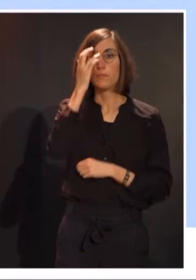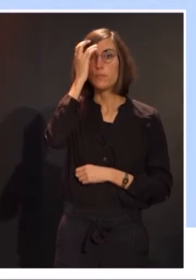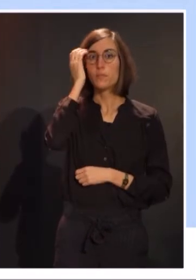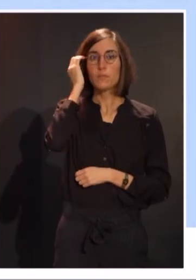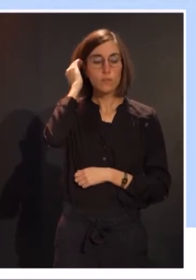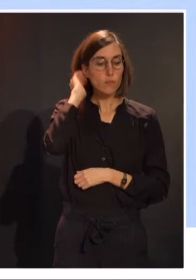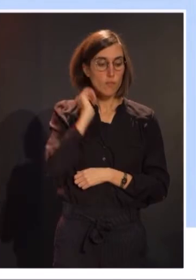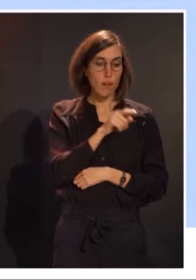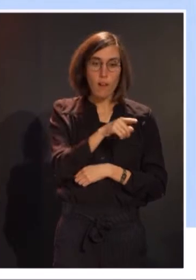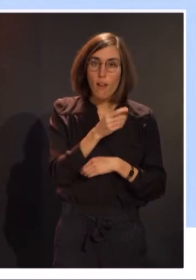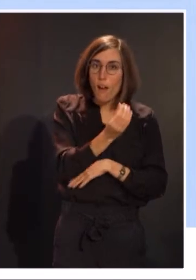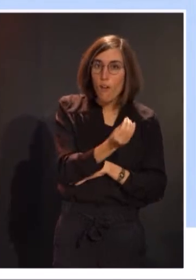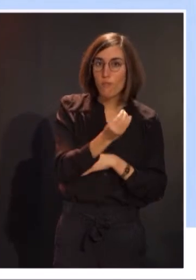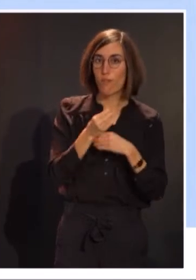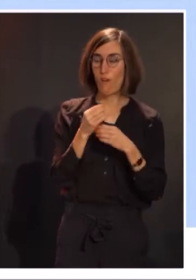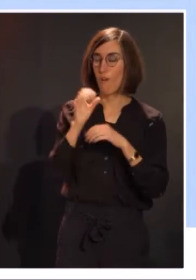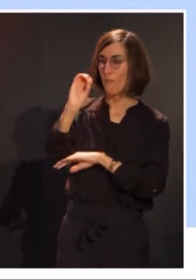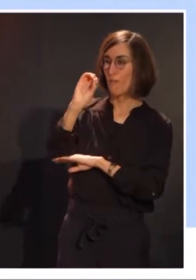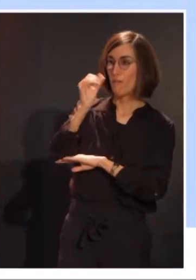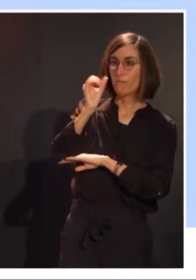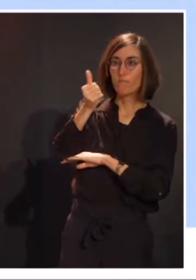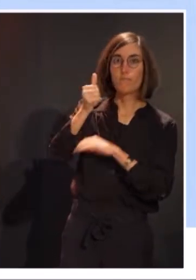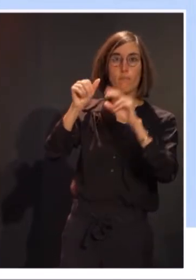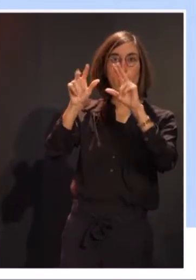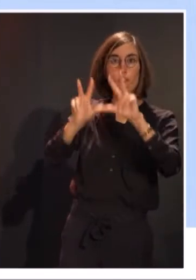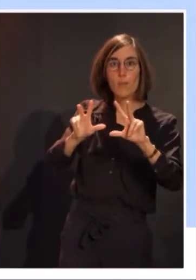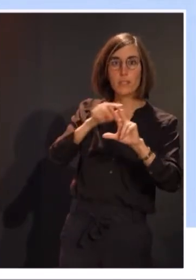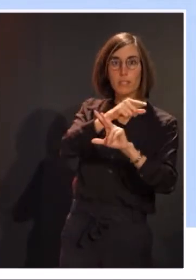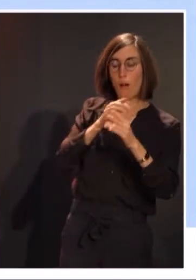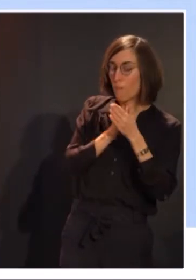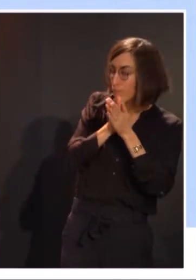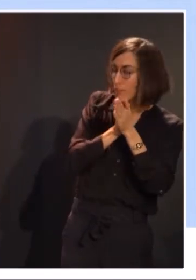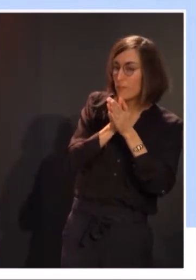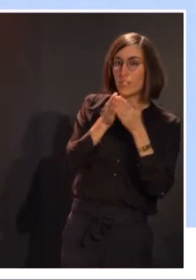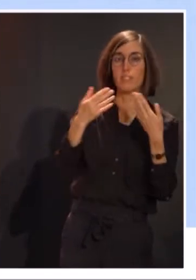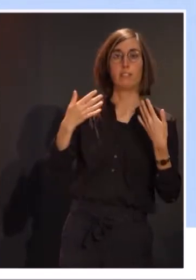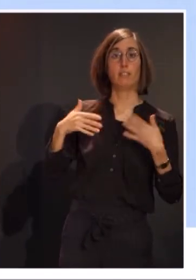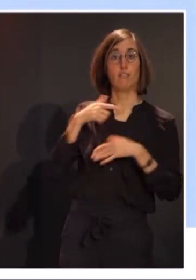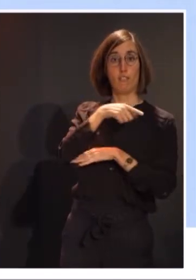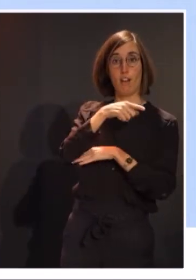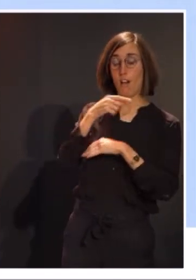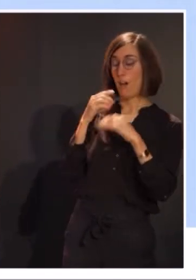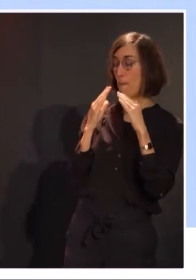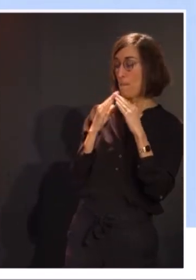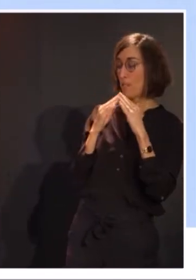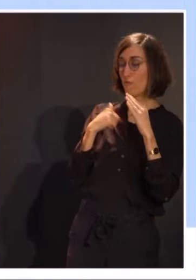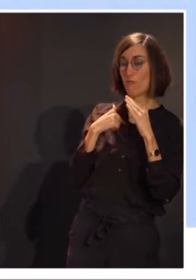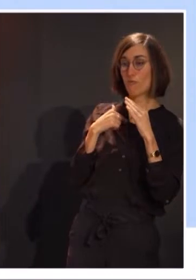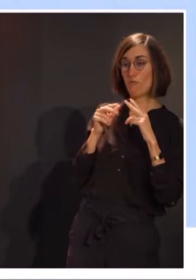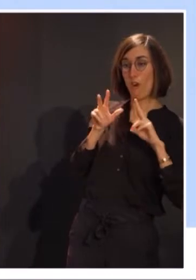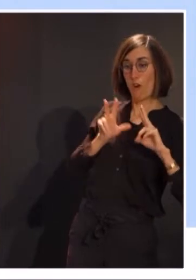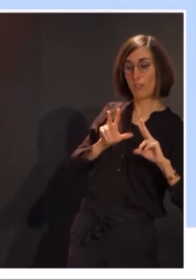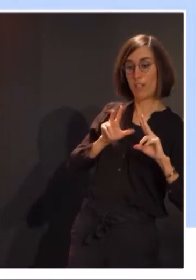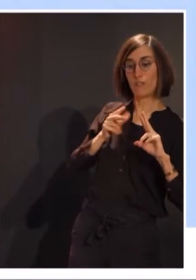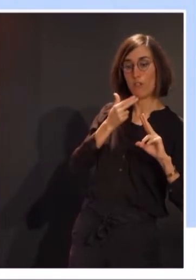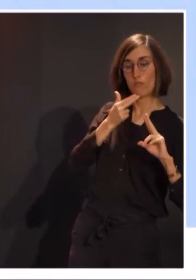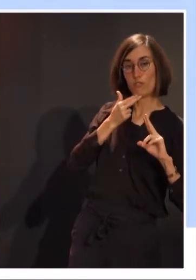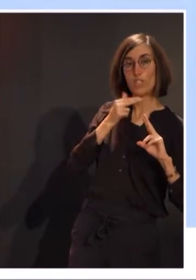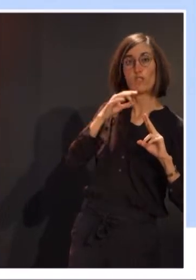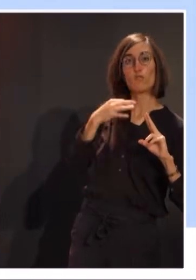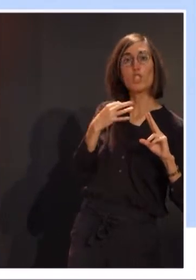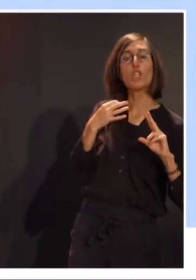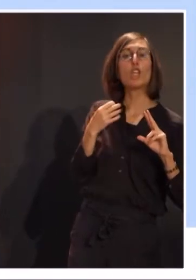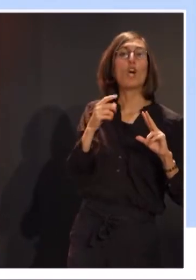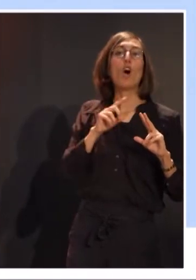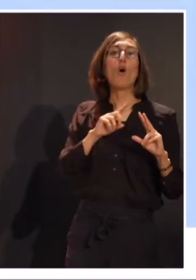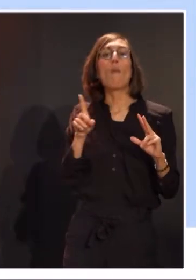plutôt motivé par l'outil informatique. C'était un outil qu'il utilisait déjà à la maison, pas forcément pour des activités scolaires, mais plutôt pour